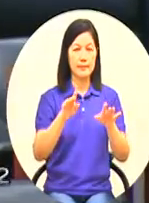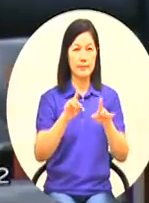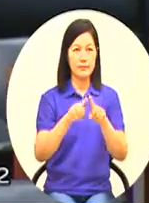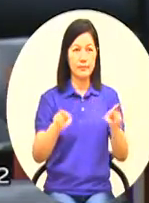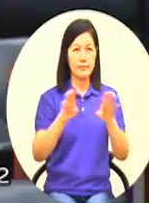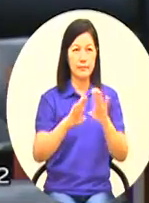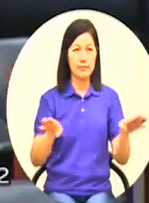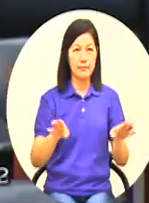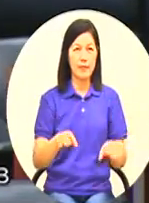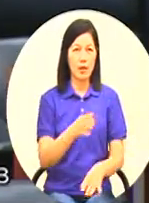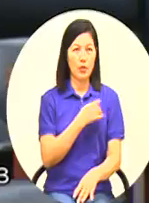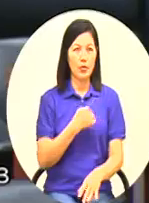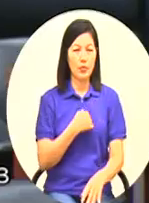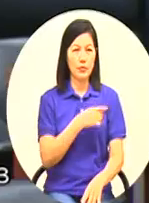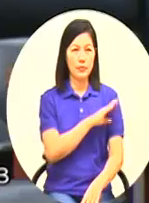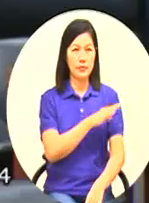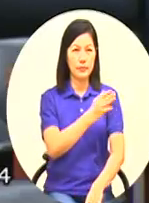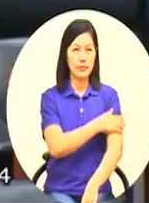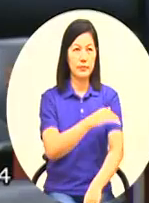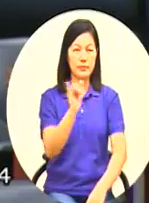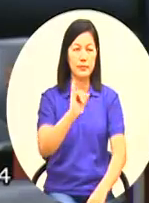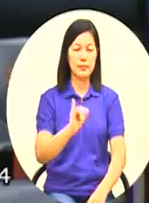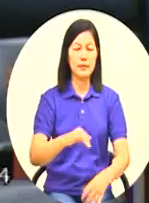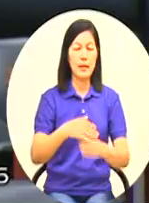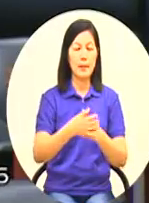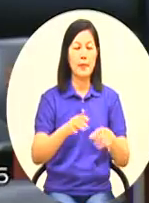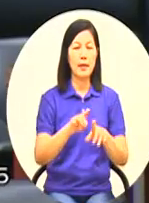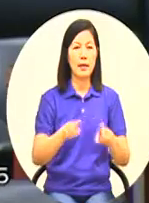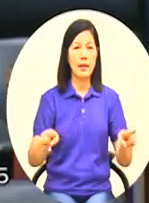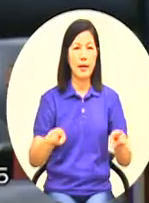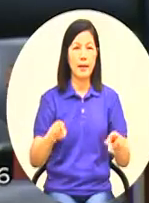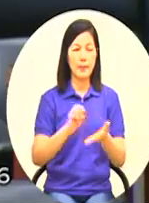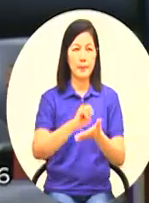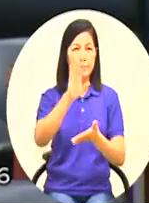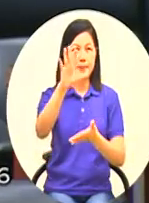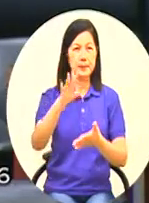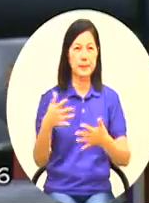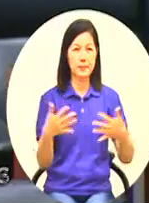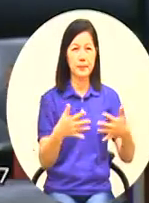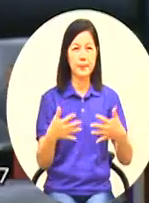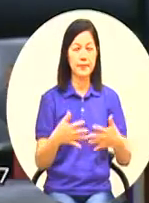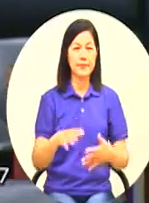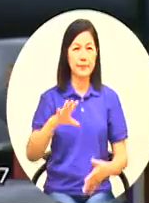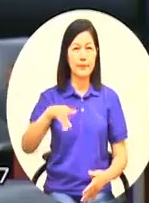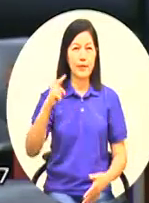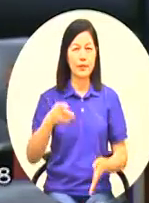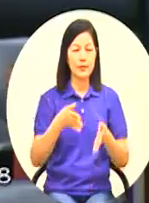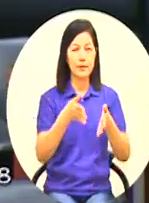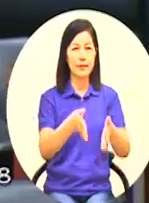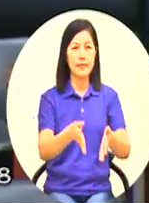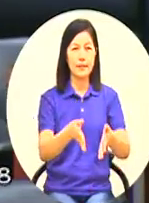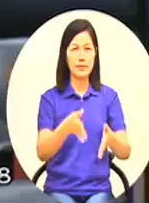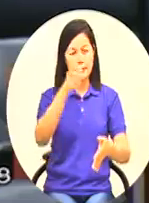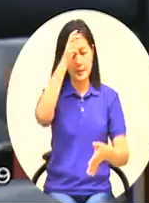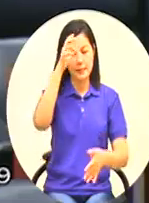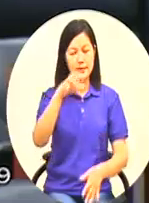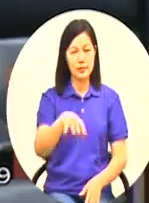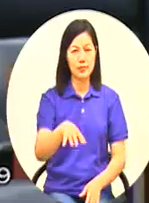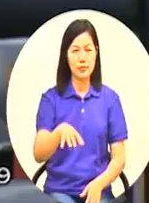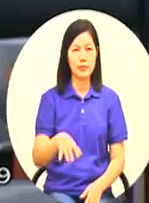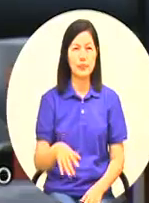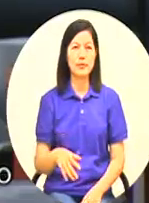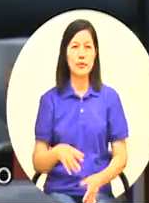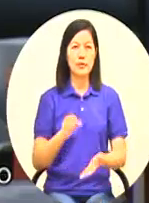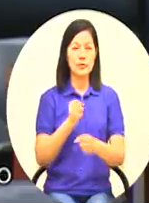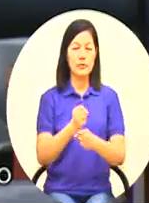鸾，针对我们保安部门业务报告资讯，首先针对我们的警察局业务报